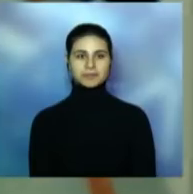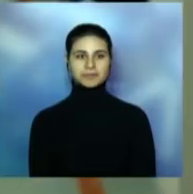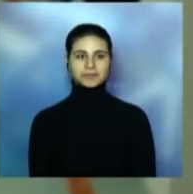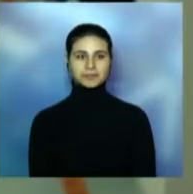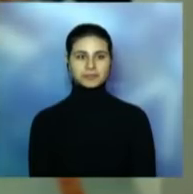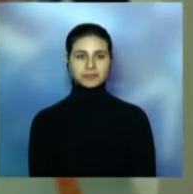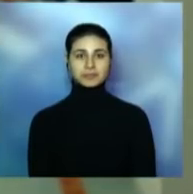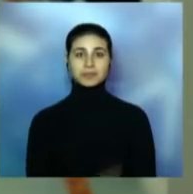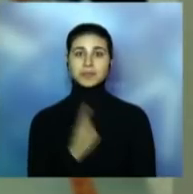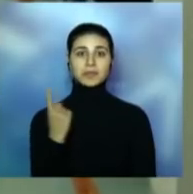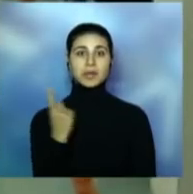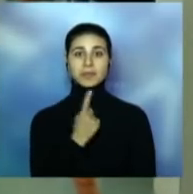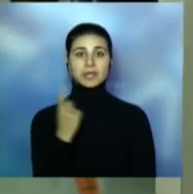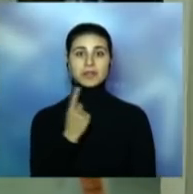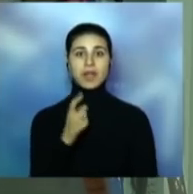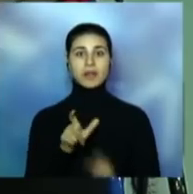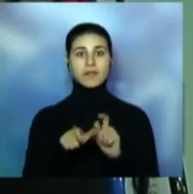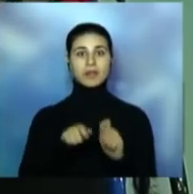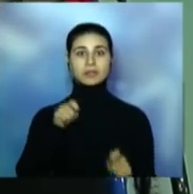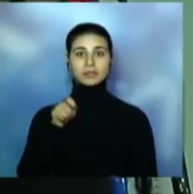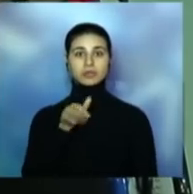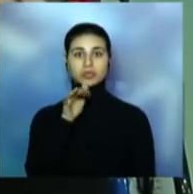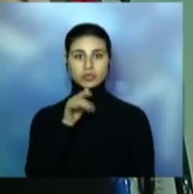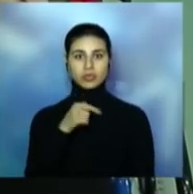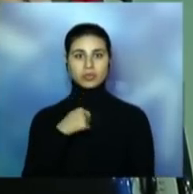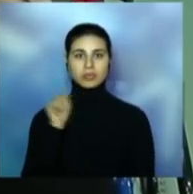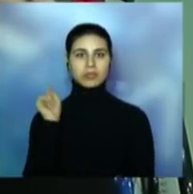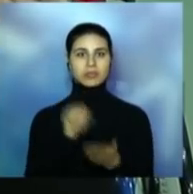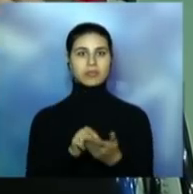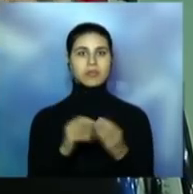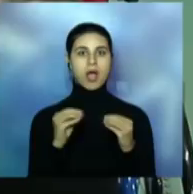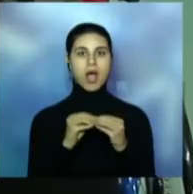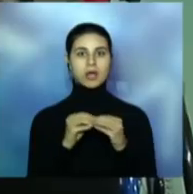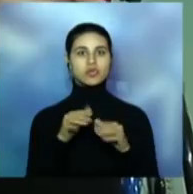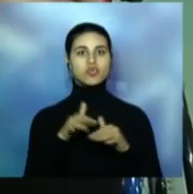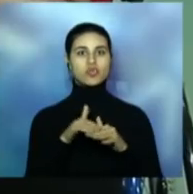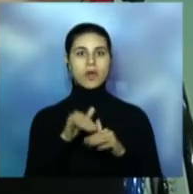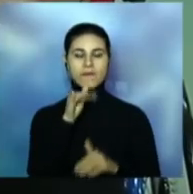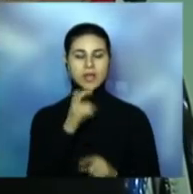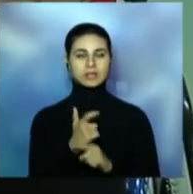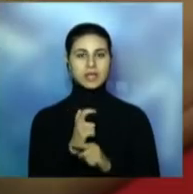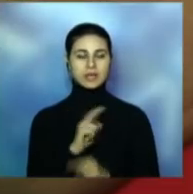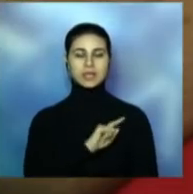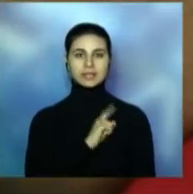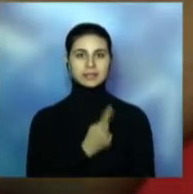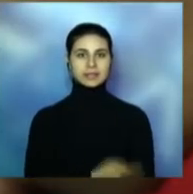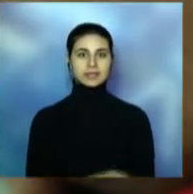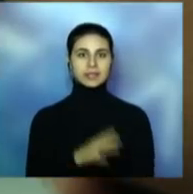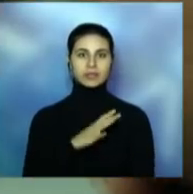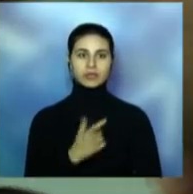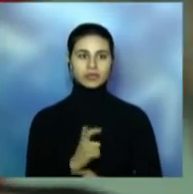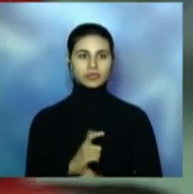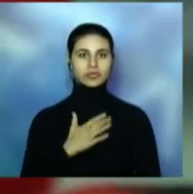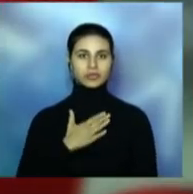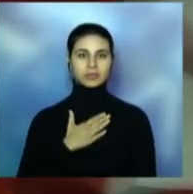ირიბელივე შვირდის ხელში აღებაზე მოჭიმვაზე გავარტყი 10-იანი. ეს იყო უდიდესი სტიმული, უდიდესი აზარტი